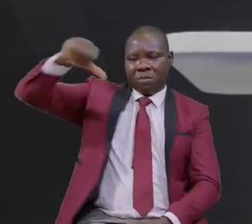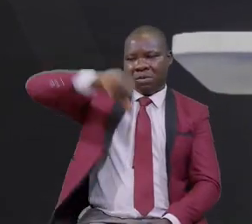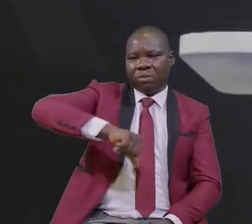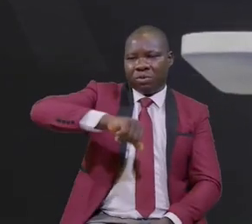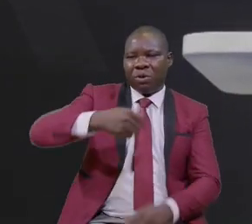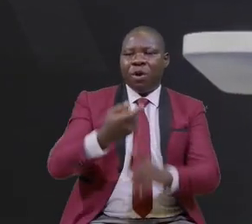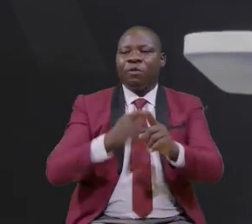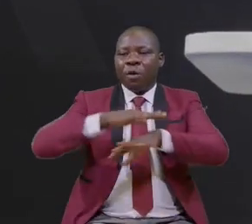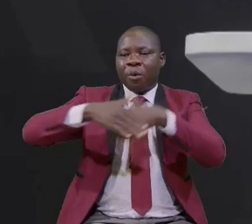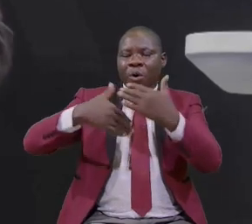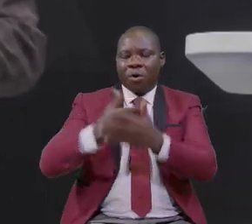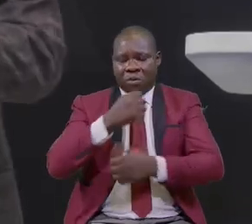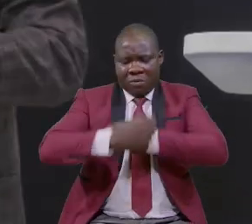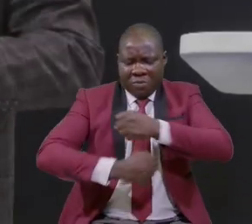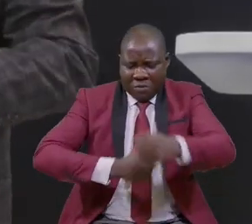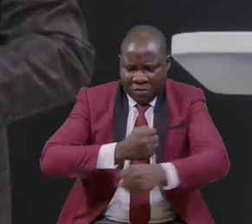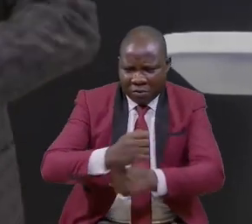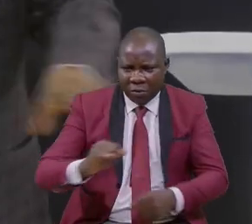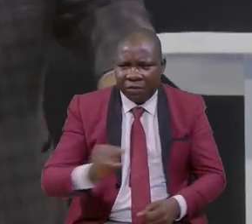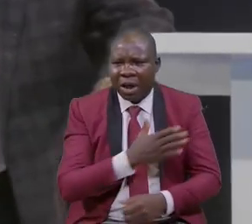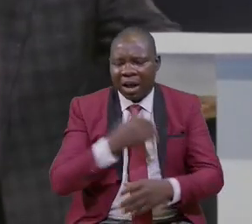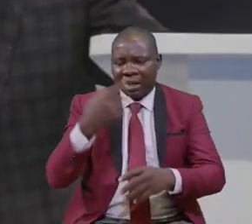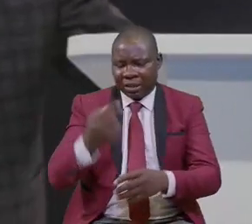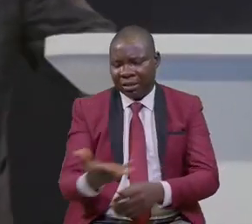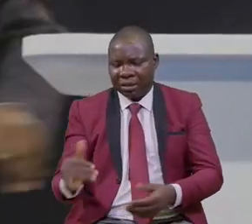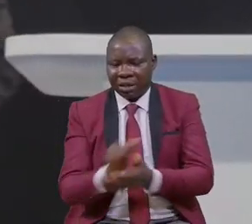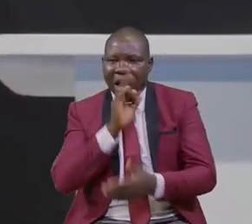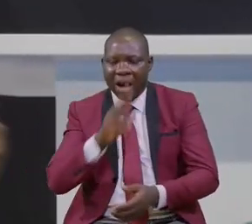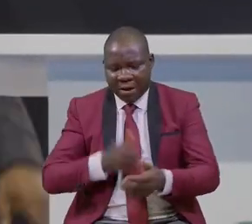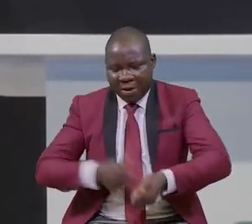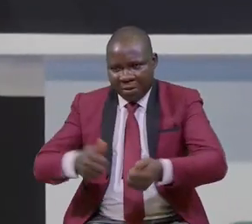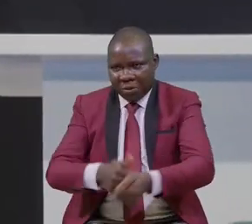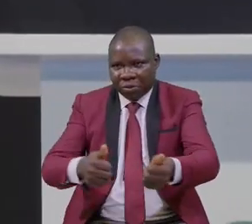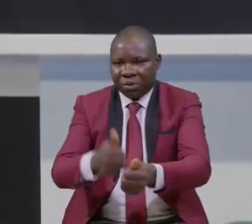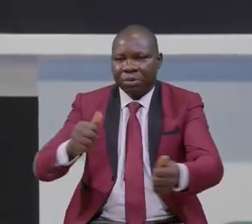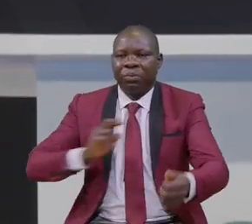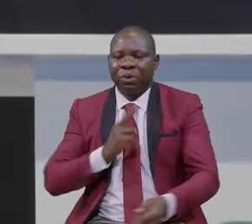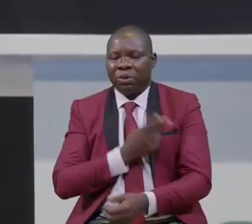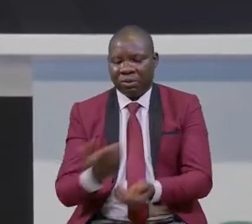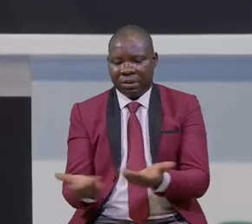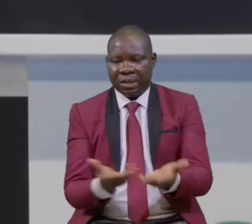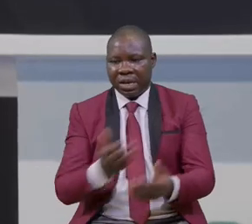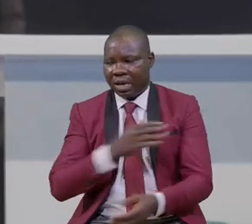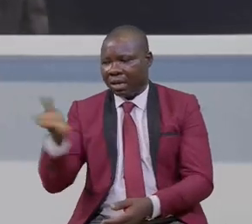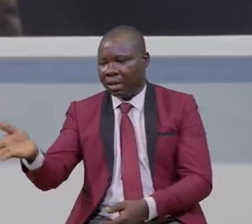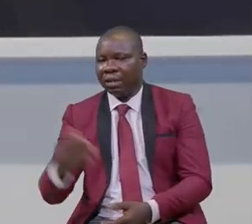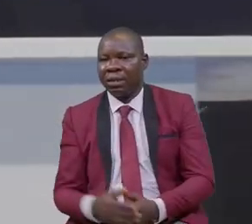de toutes les souffrances et des choses qui nous chassaient ici-bas, par-ci, par-là.